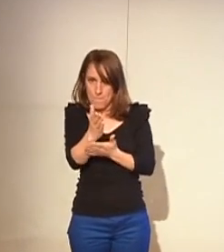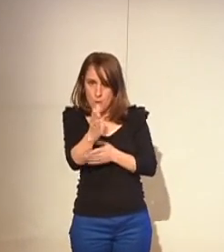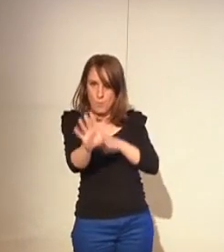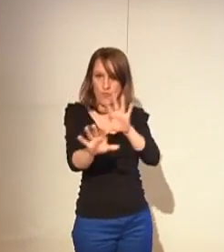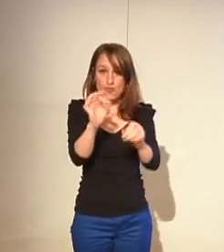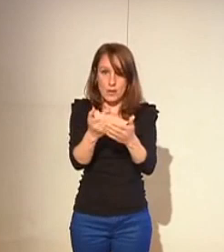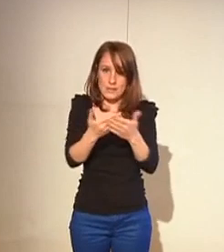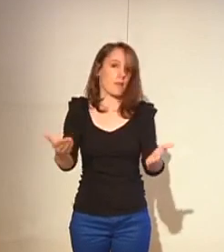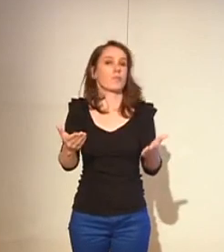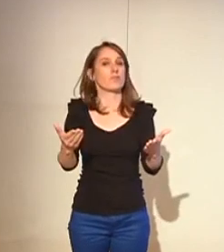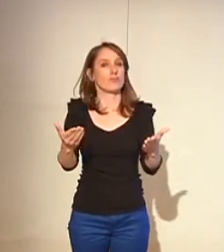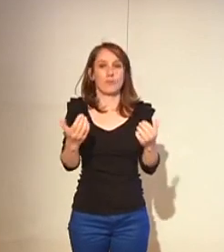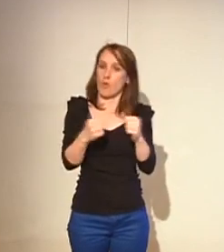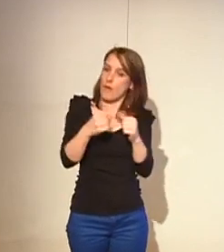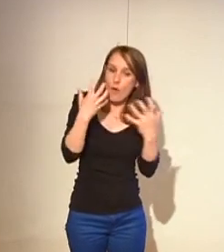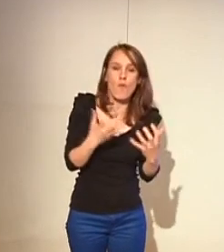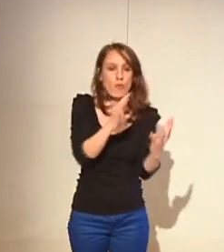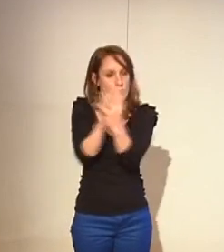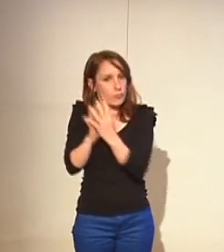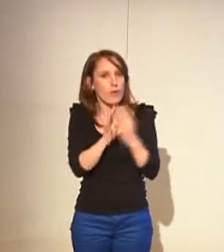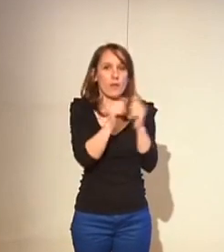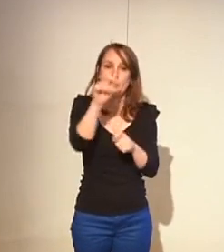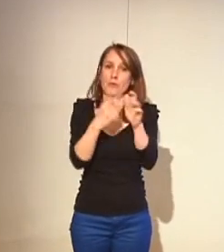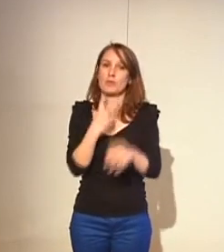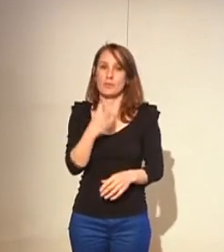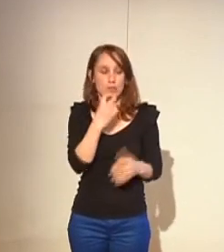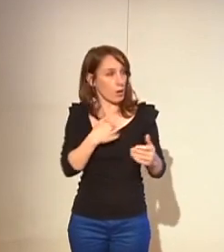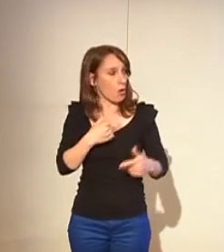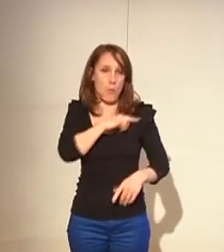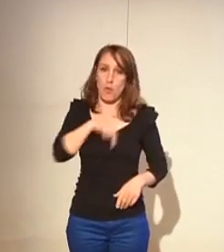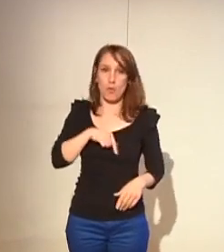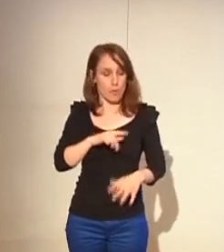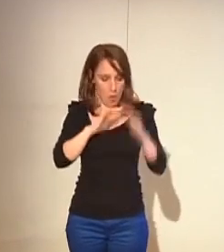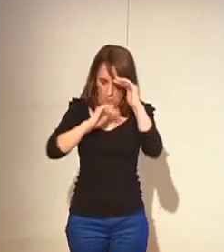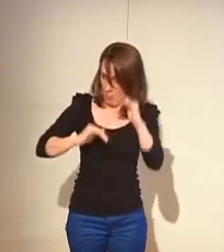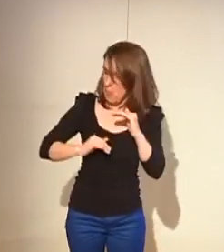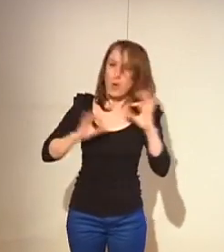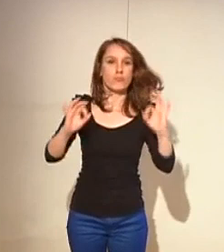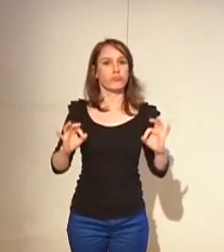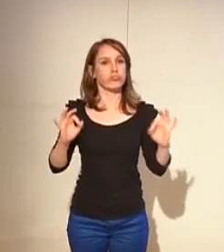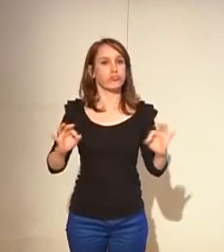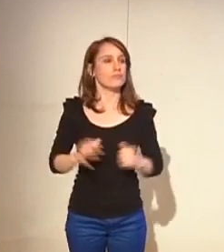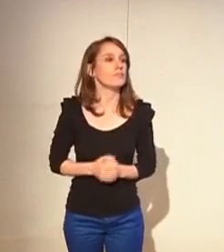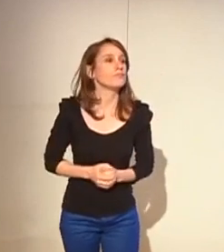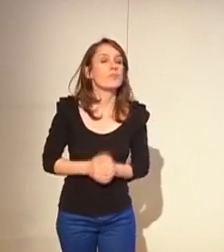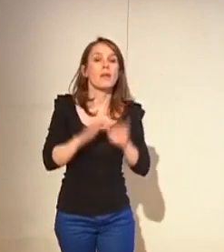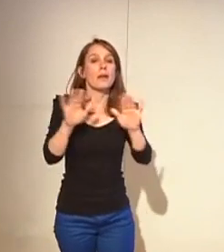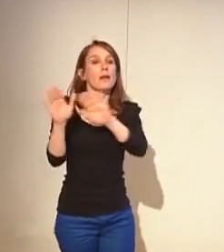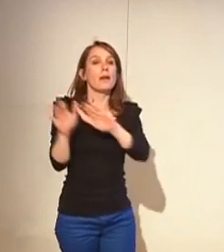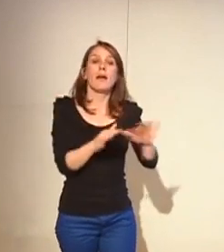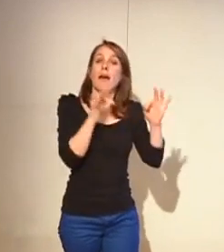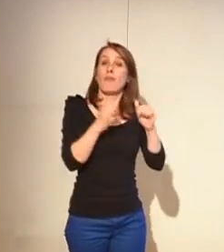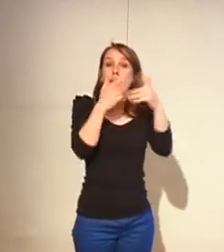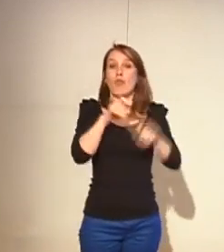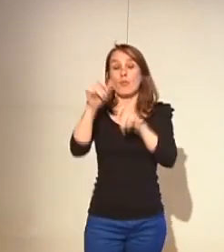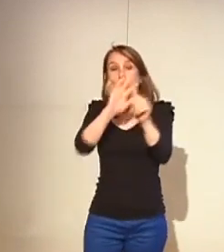de proximité que nous assumons pleinement sur le nombre je voudrais revenir également peut-être sur le nombre de d'adjoints puisque là